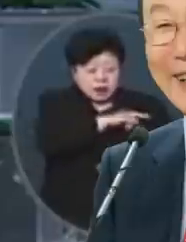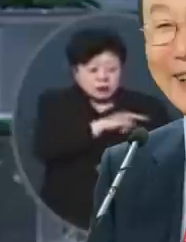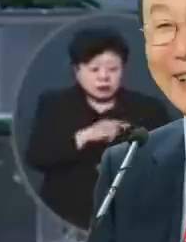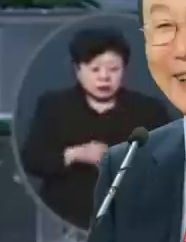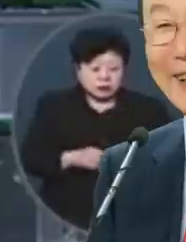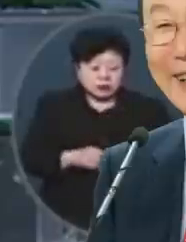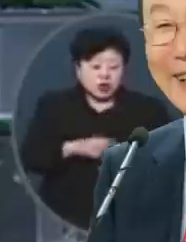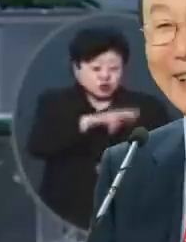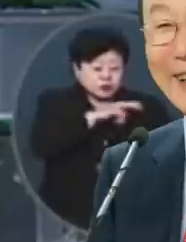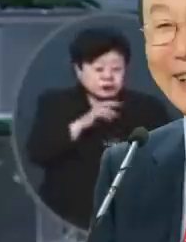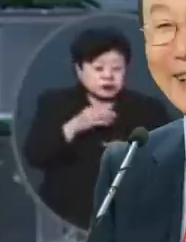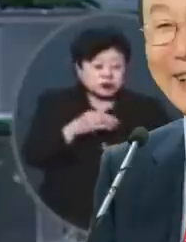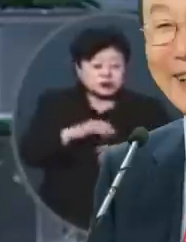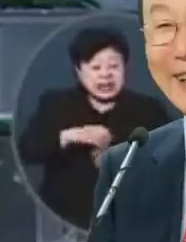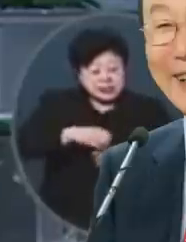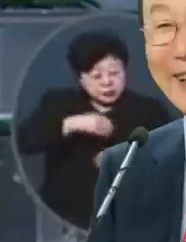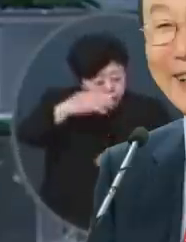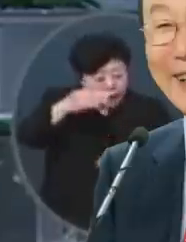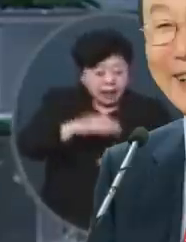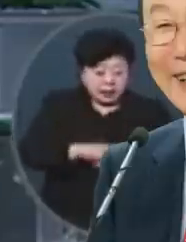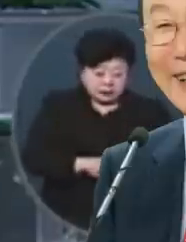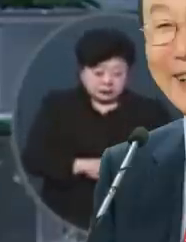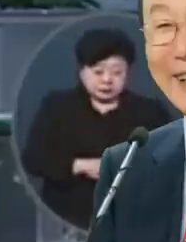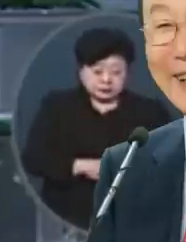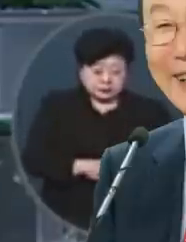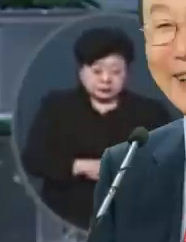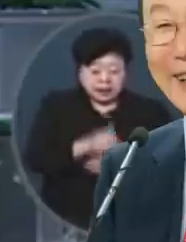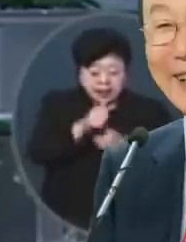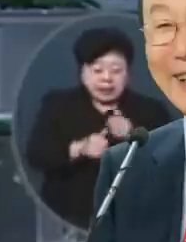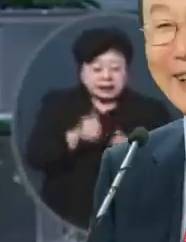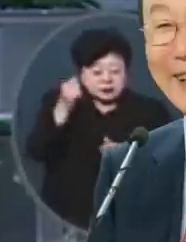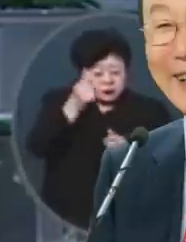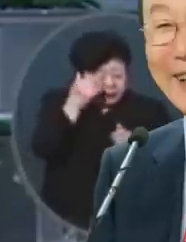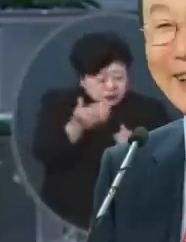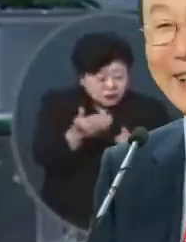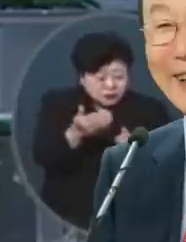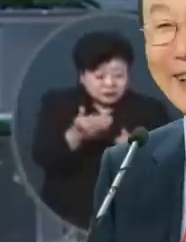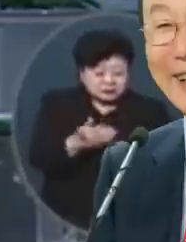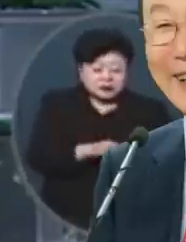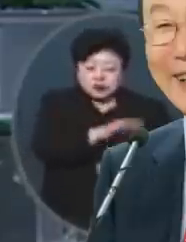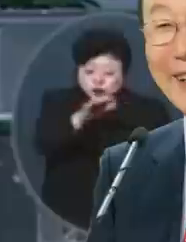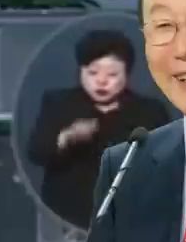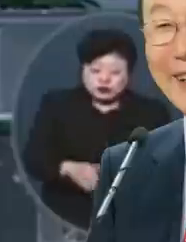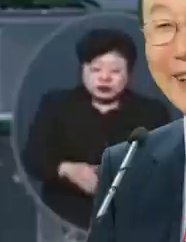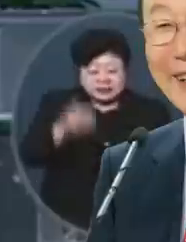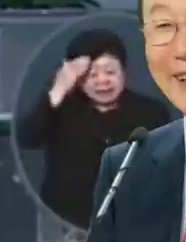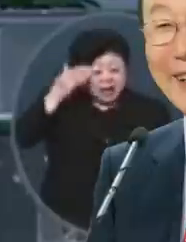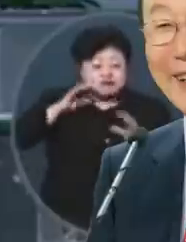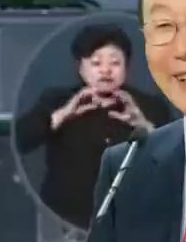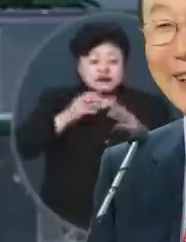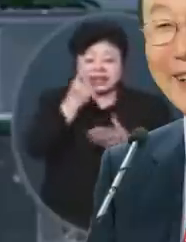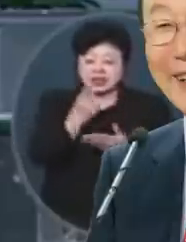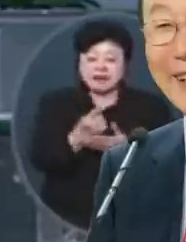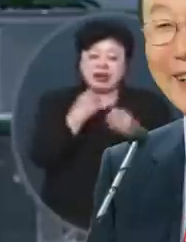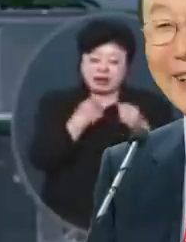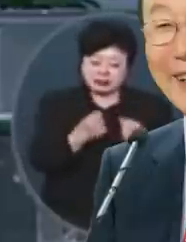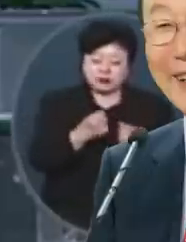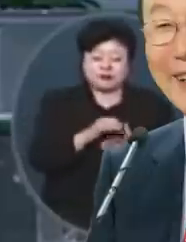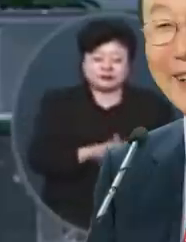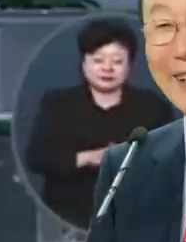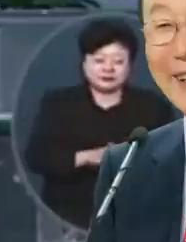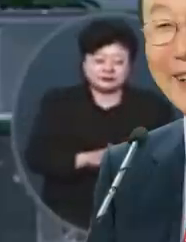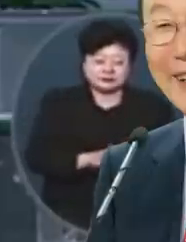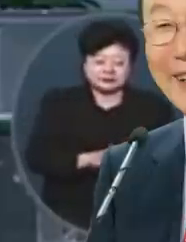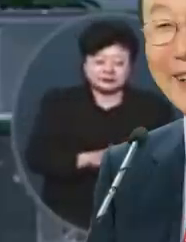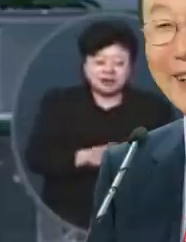온 천하에 보낸 나라가 어디 있어요? 하나님 성령께서 우리 국가에 임하여 계시고